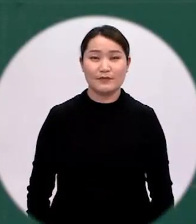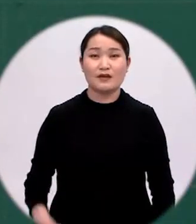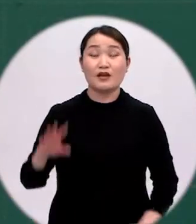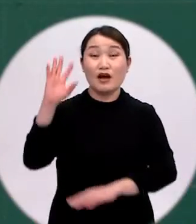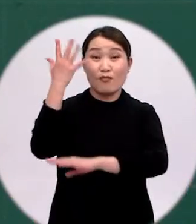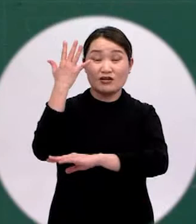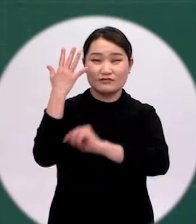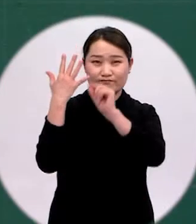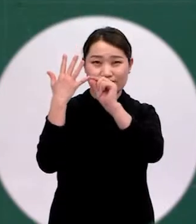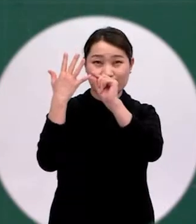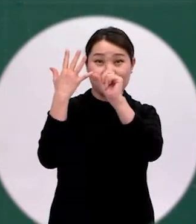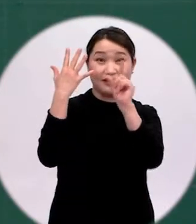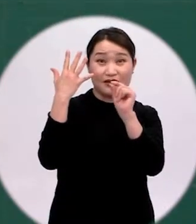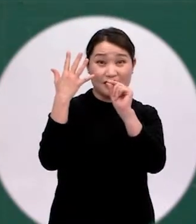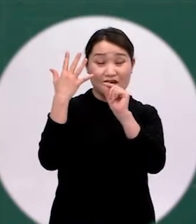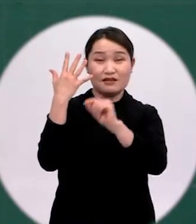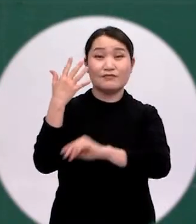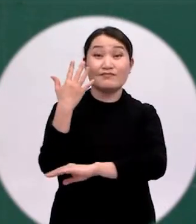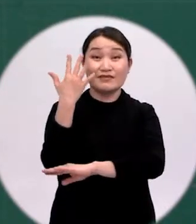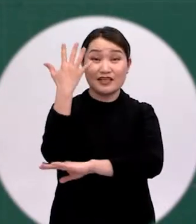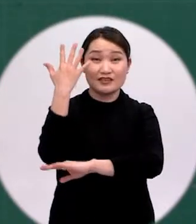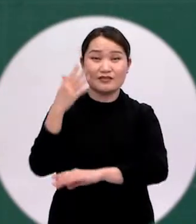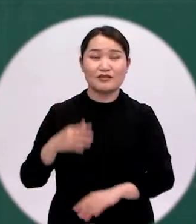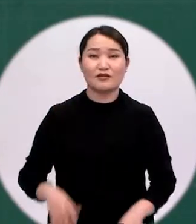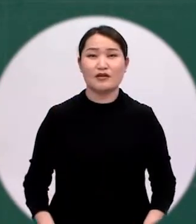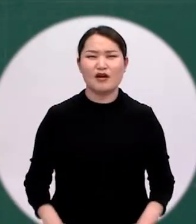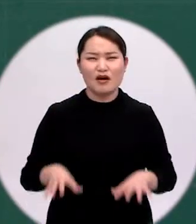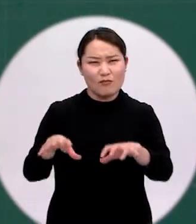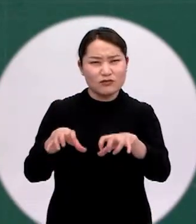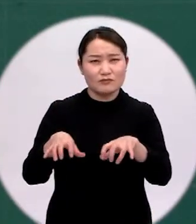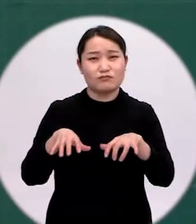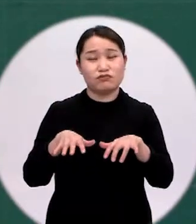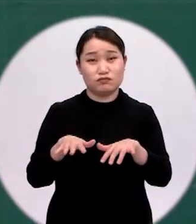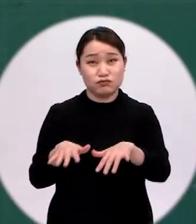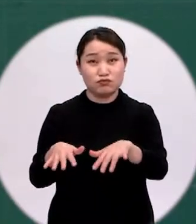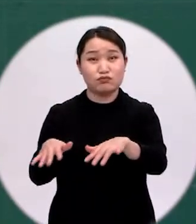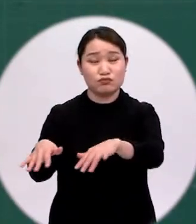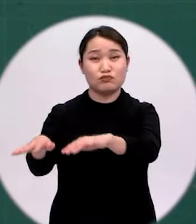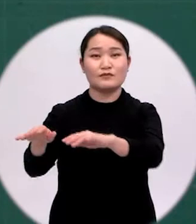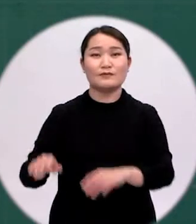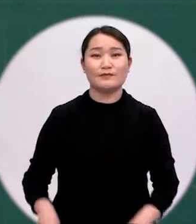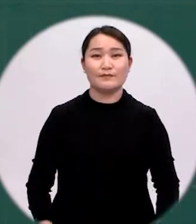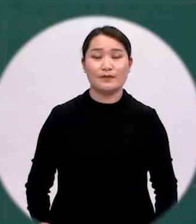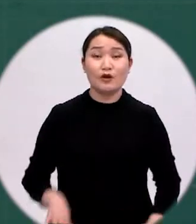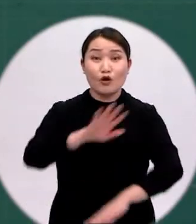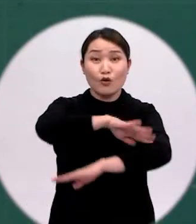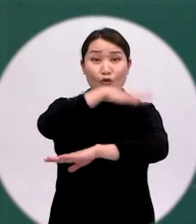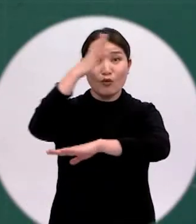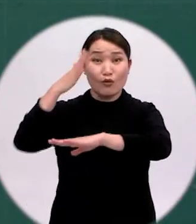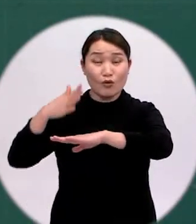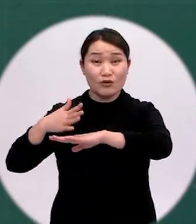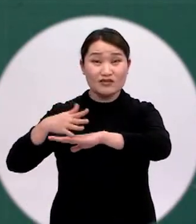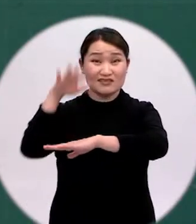Мод нахиалж эхэлж байна. Голын мөс хайлж ов тов цохор мөн уулын